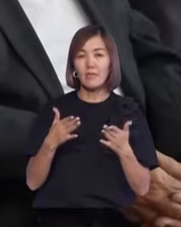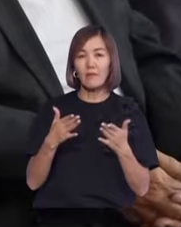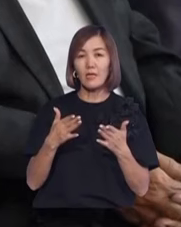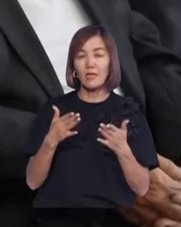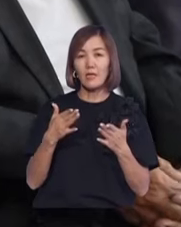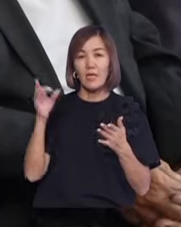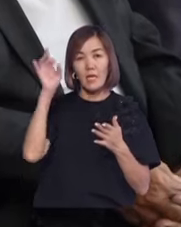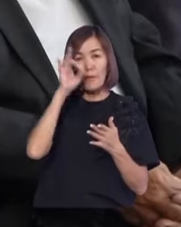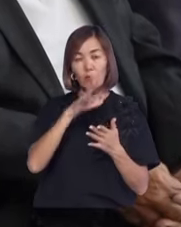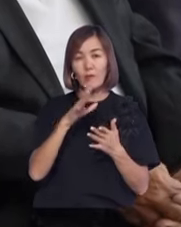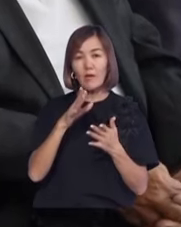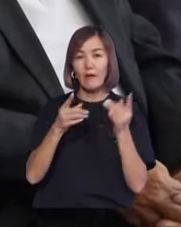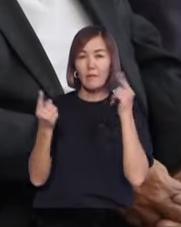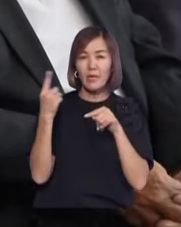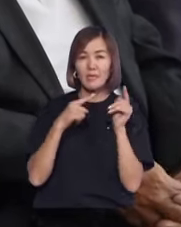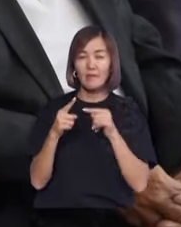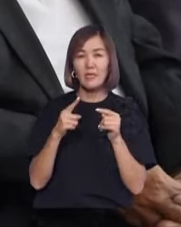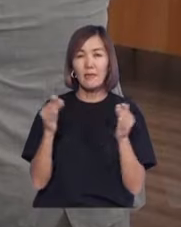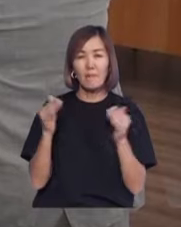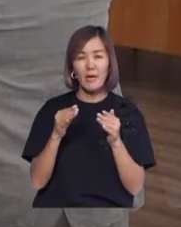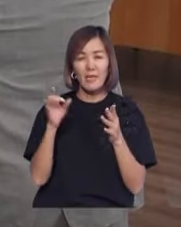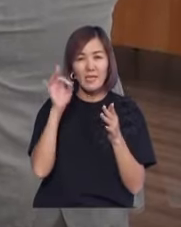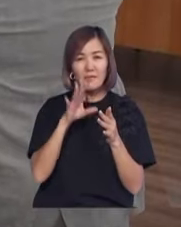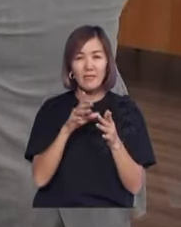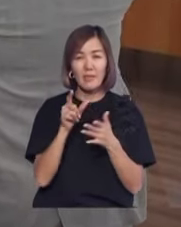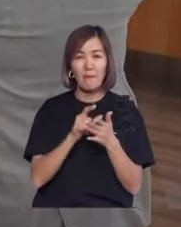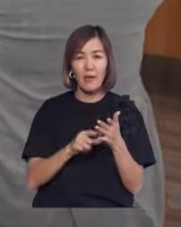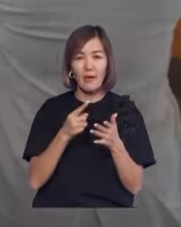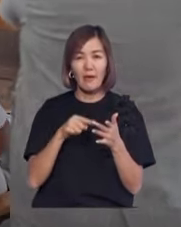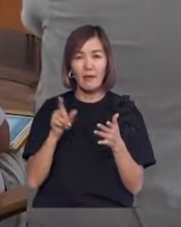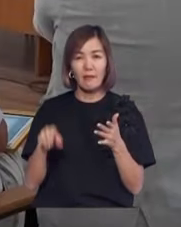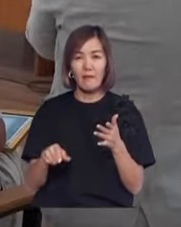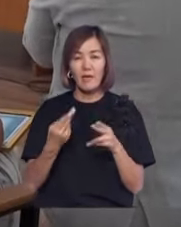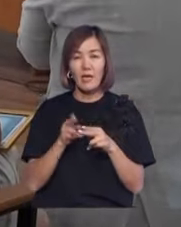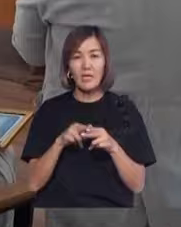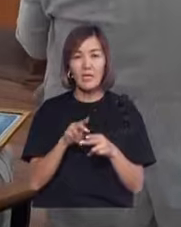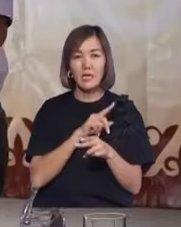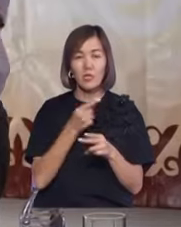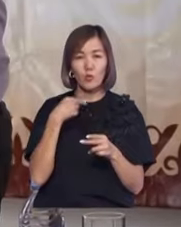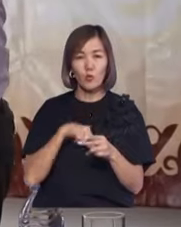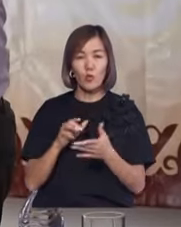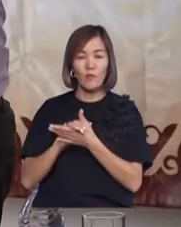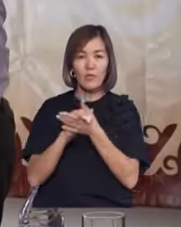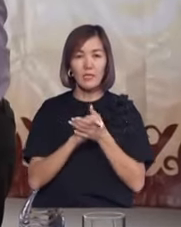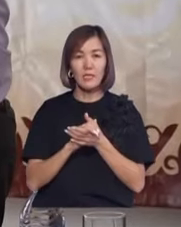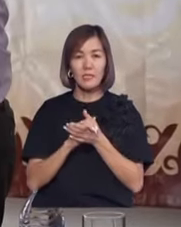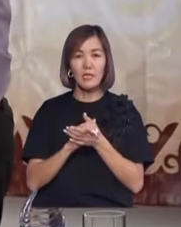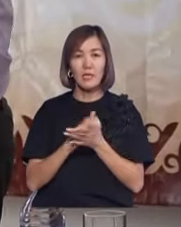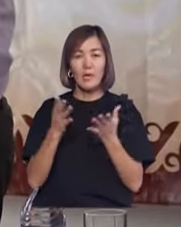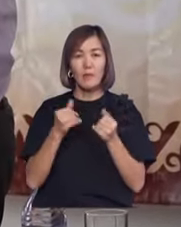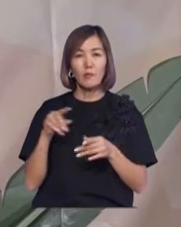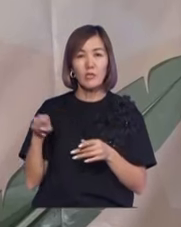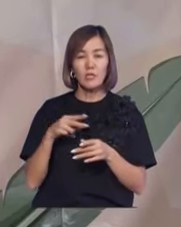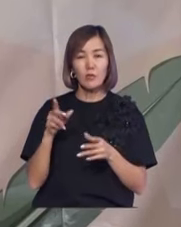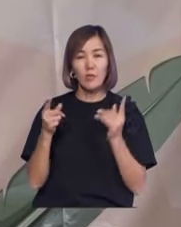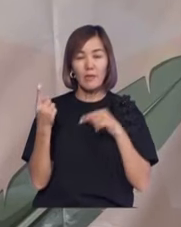состязания – предоставить и опубликовать произведения малоизвестных поэтов, а также укрепить духовное единство страны через